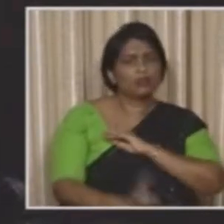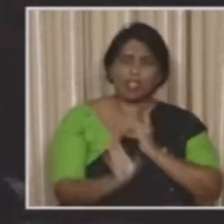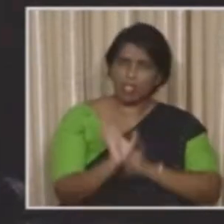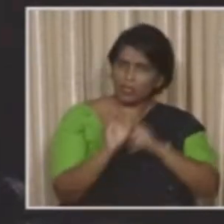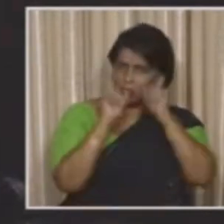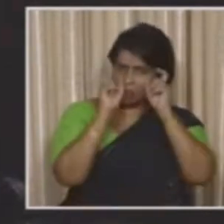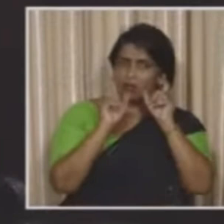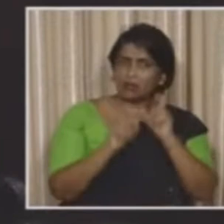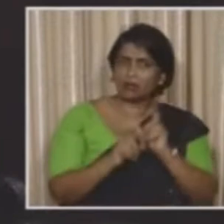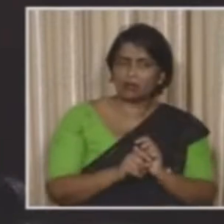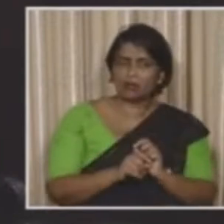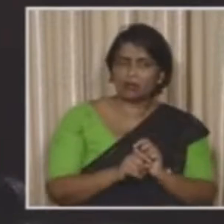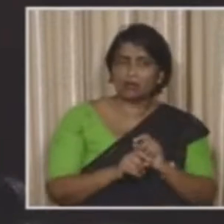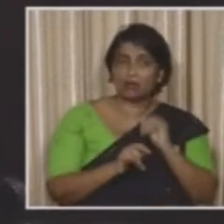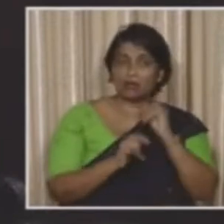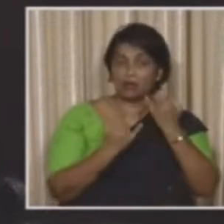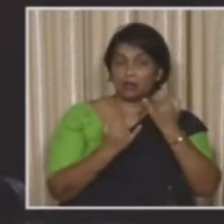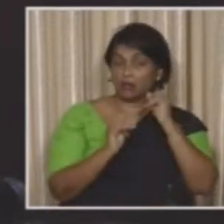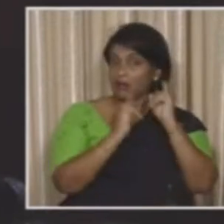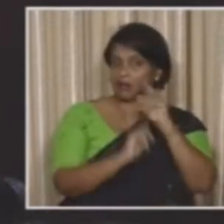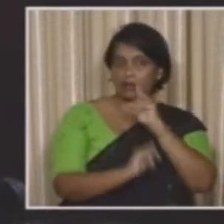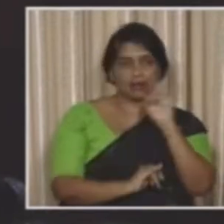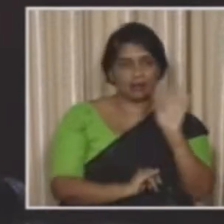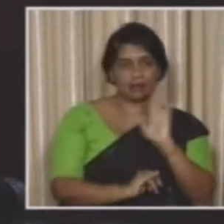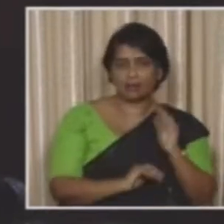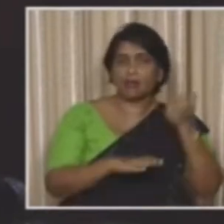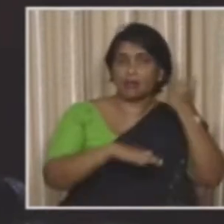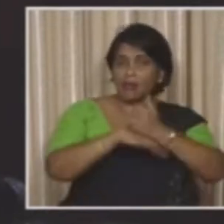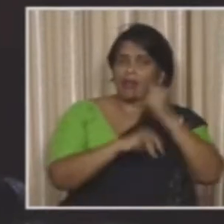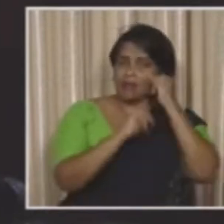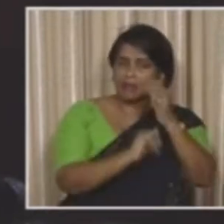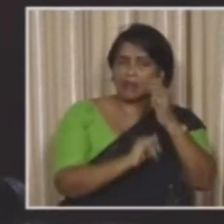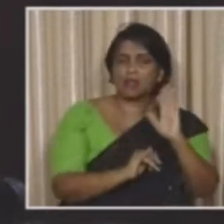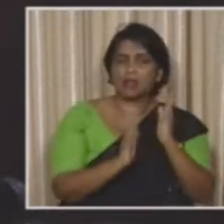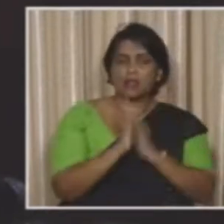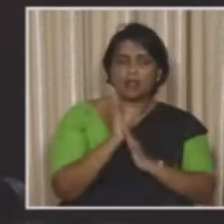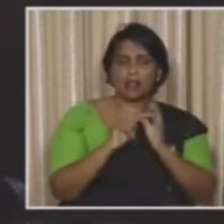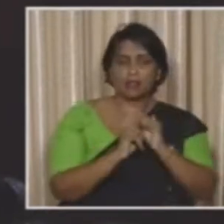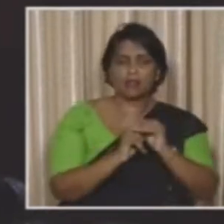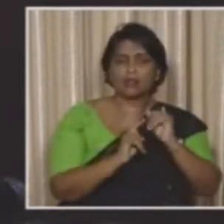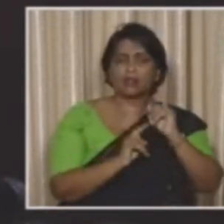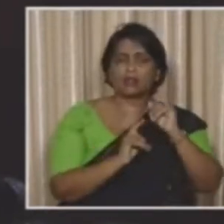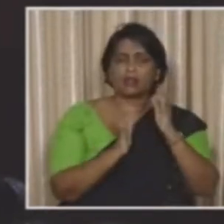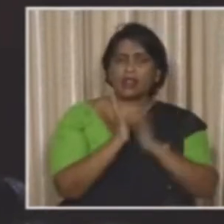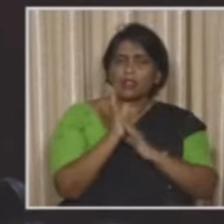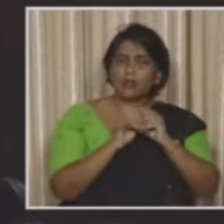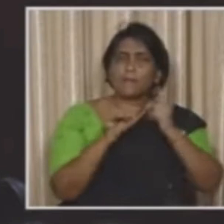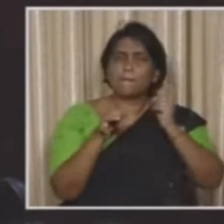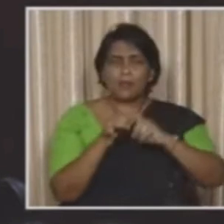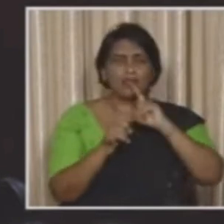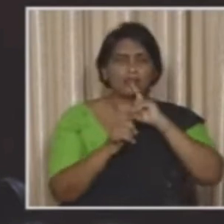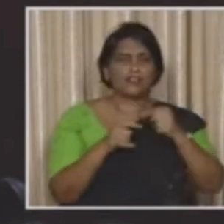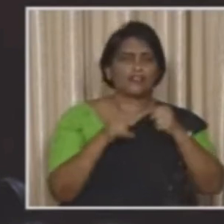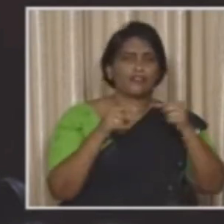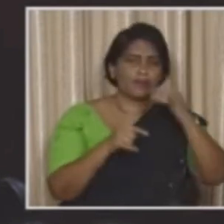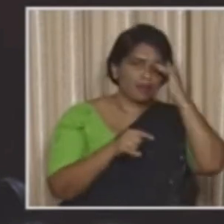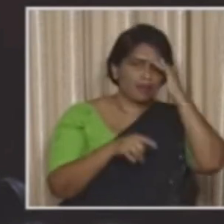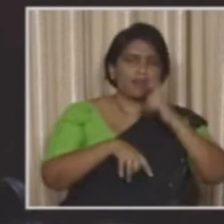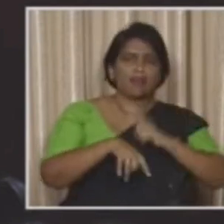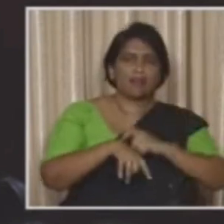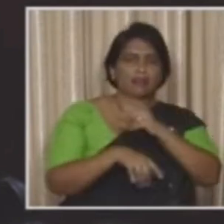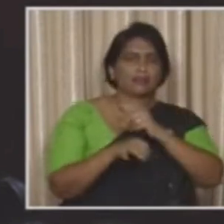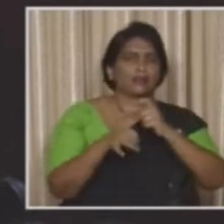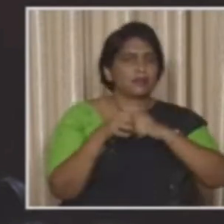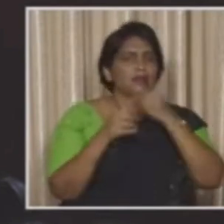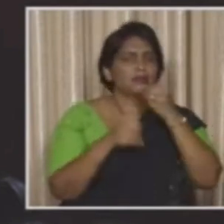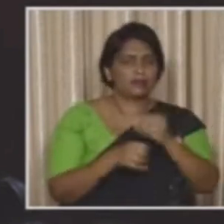බලාගෙන ඉන්න ඕනද? ඔබතුමා මුලාසනයට චෝදනා කරන්න එපා. ඔබතුමා මුලාසනය තමයි ඒක තියෙන්නේ. ඇමතිවරුන්ට ඔය විදිහටම මැදින් ප්‍රශ්න අහනවා. ඉතින් විපක්ෂ නායකතුමාගේ අවස්ථාව තමයි